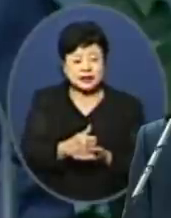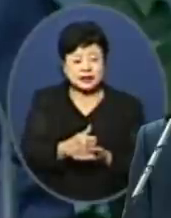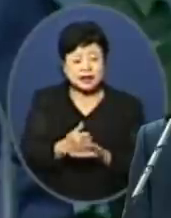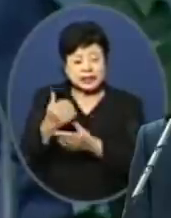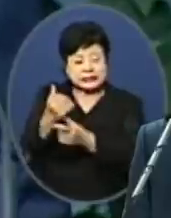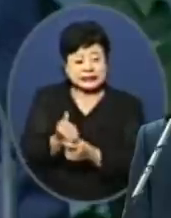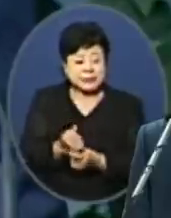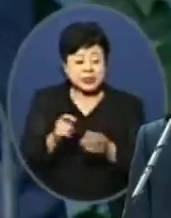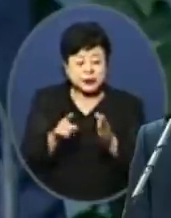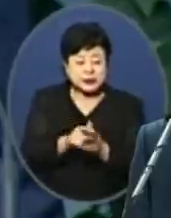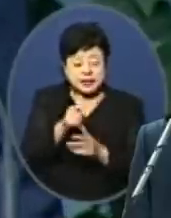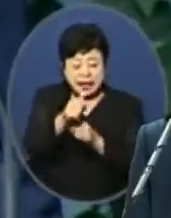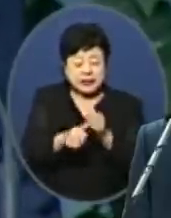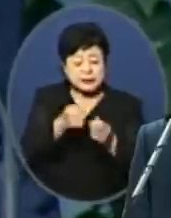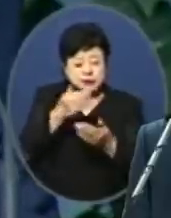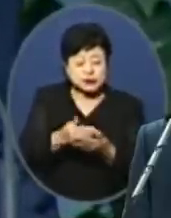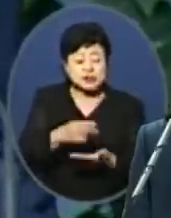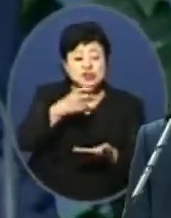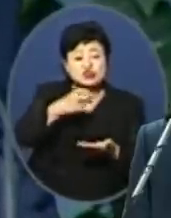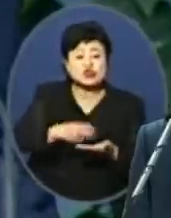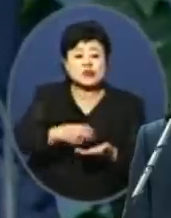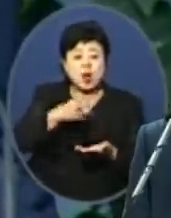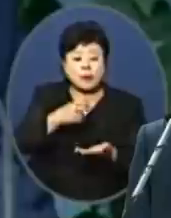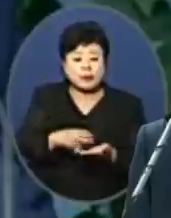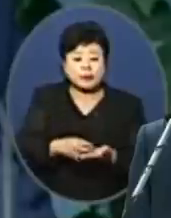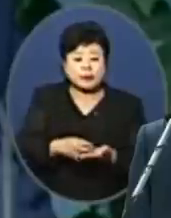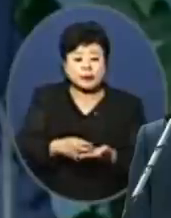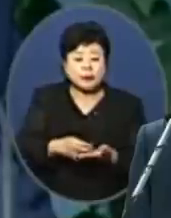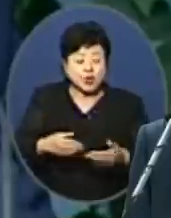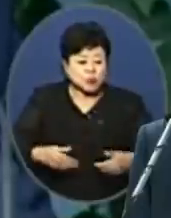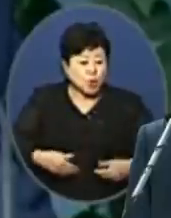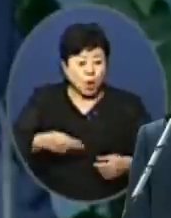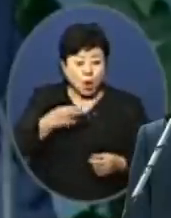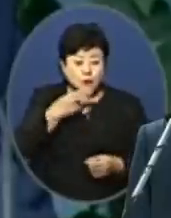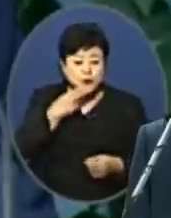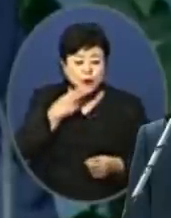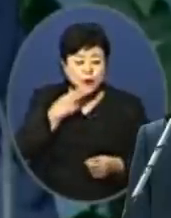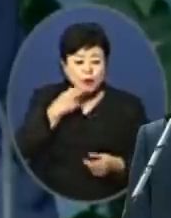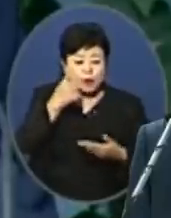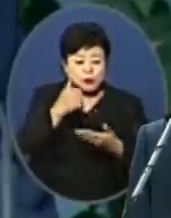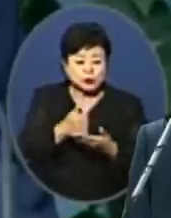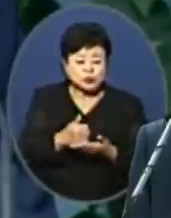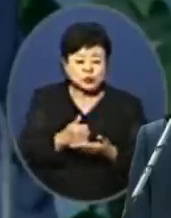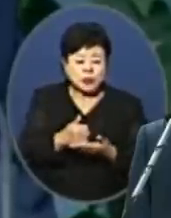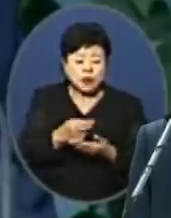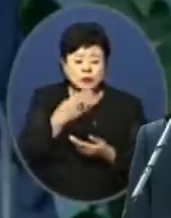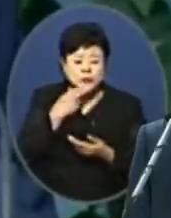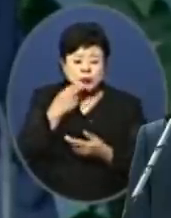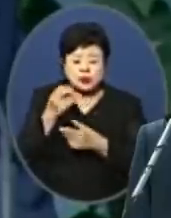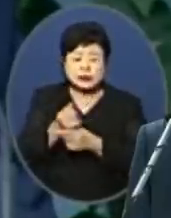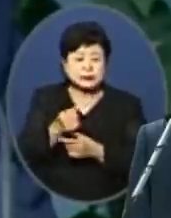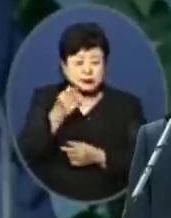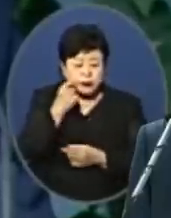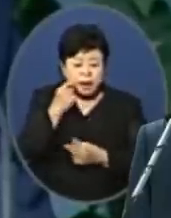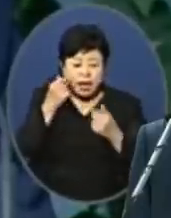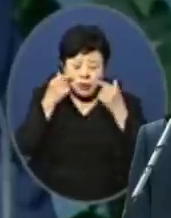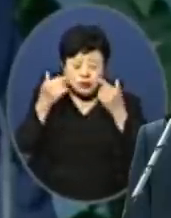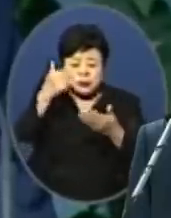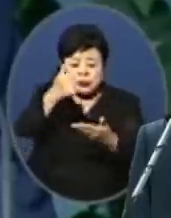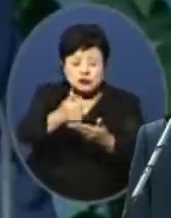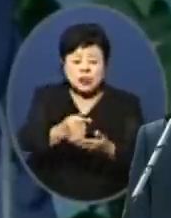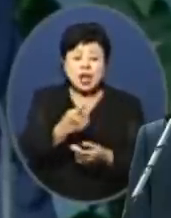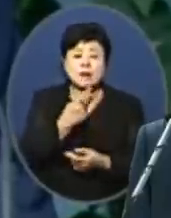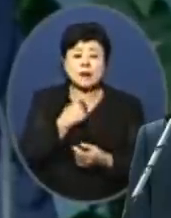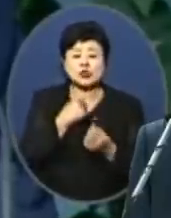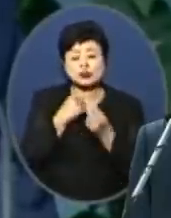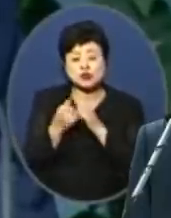잡기 위해서 하나님이 주신 율법이 소용이 없어요. 죄가 없는데 어떻게 잡습니까? 분명히 죄를